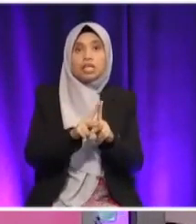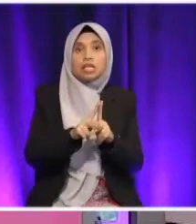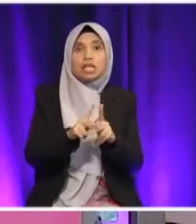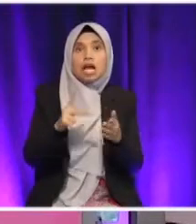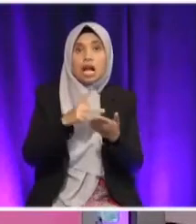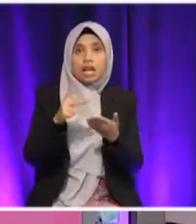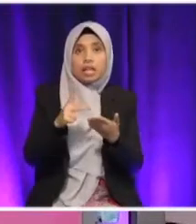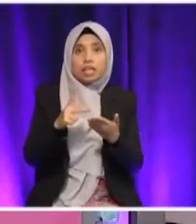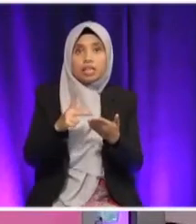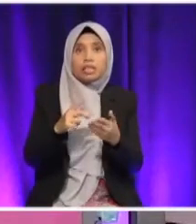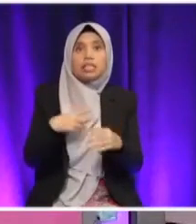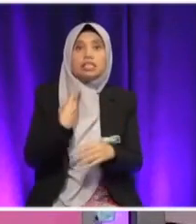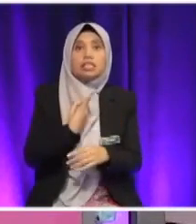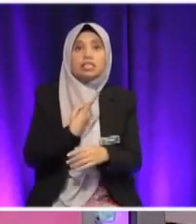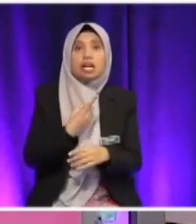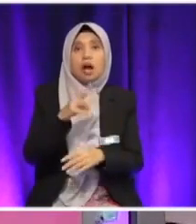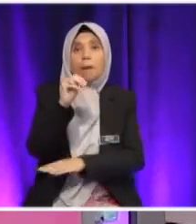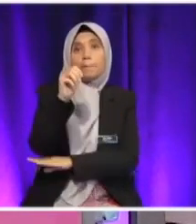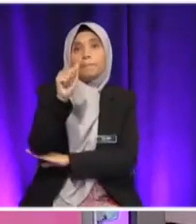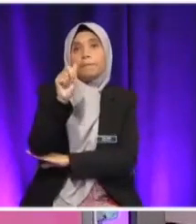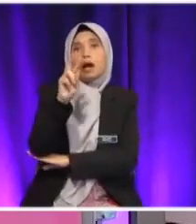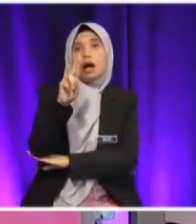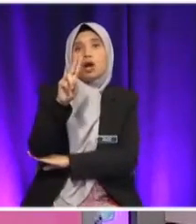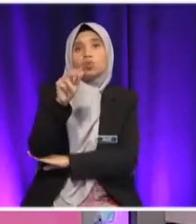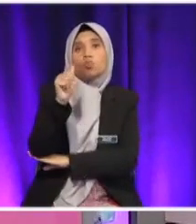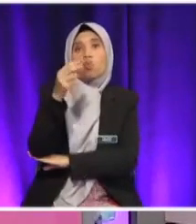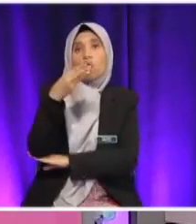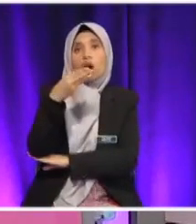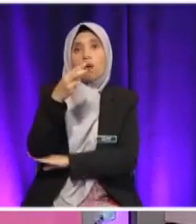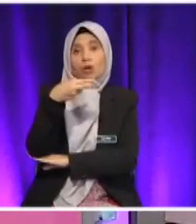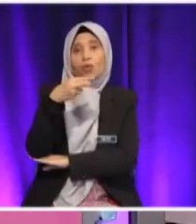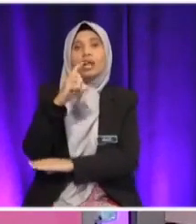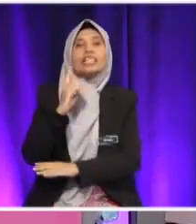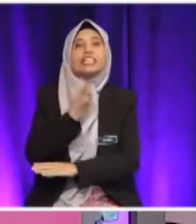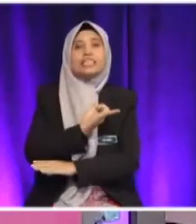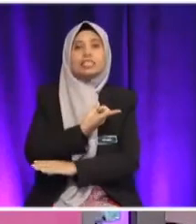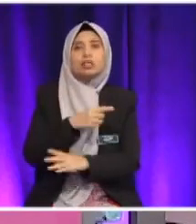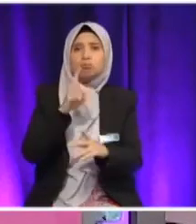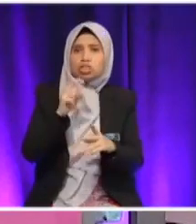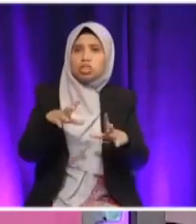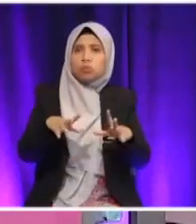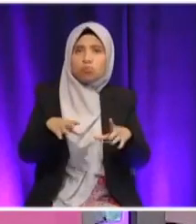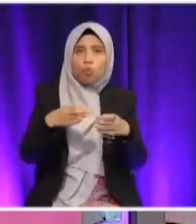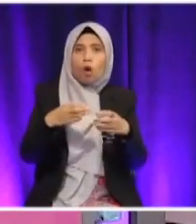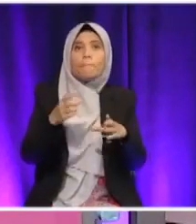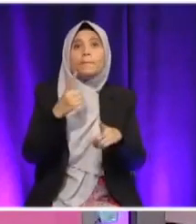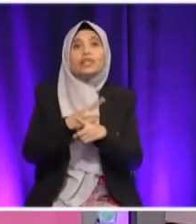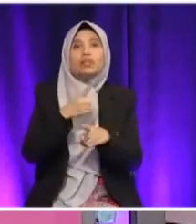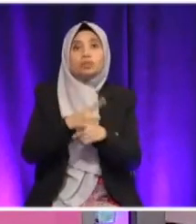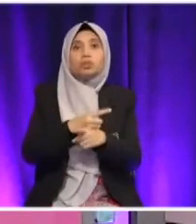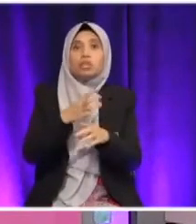kita Marwa qt jadinya bila kita buat buatlah yang terbaik sehabis mungkin supaya kita dapat